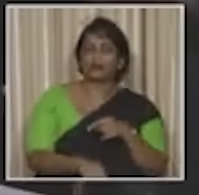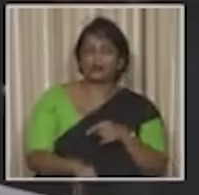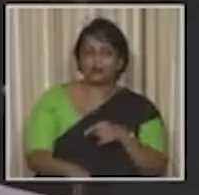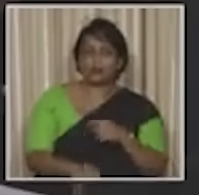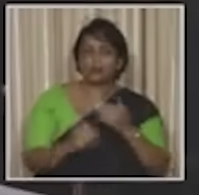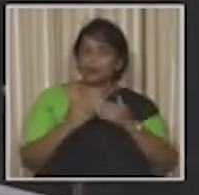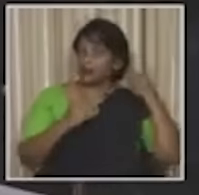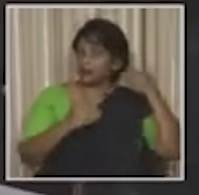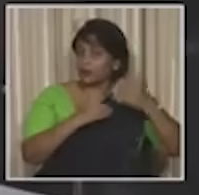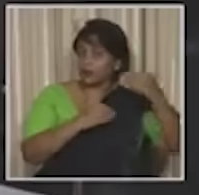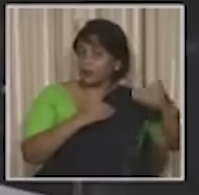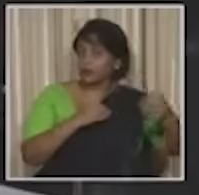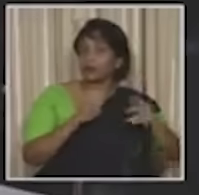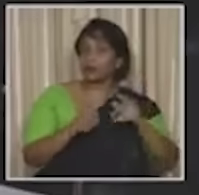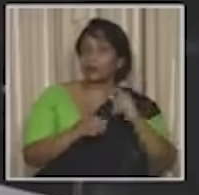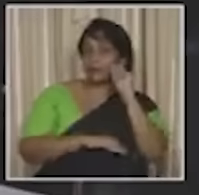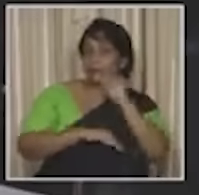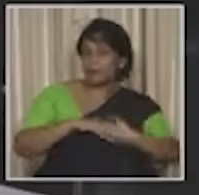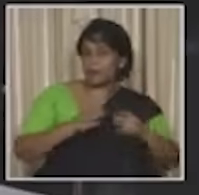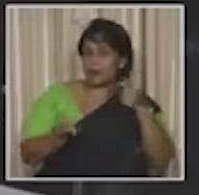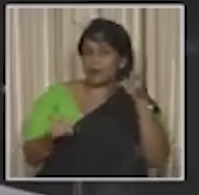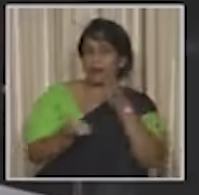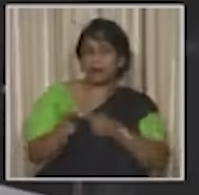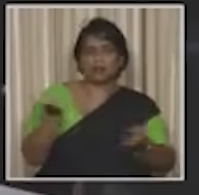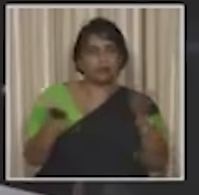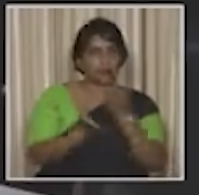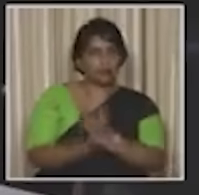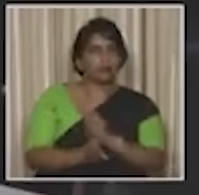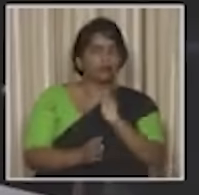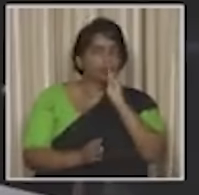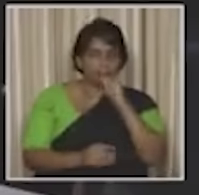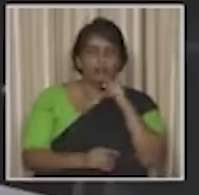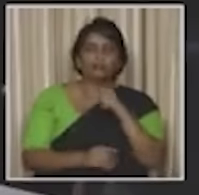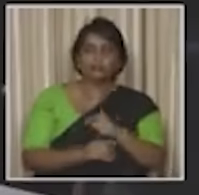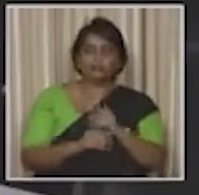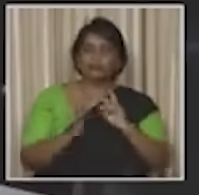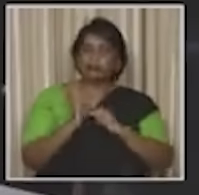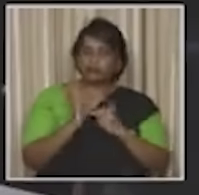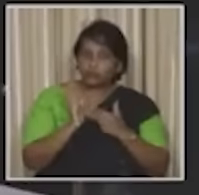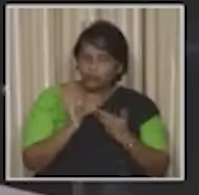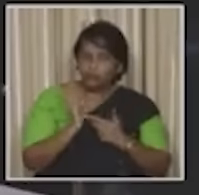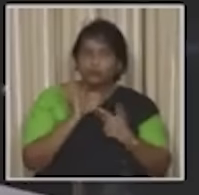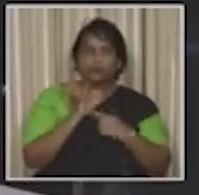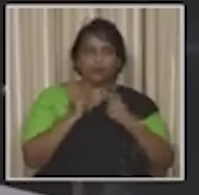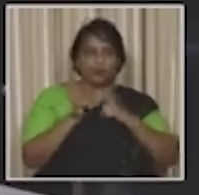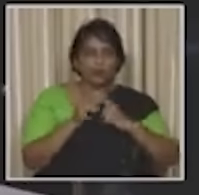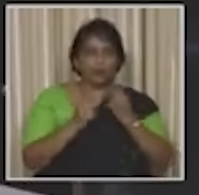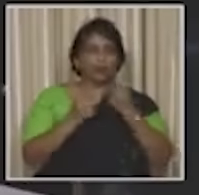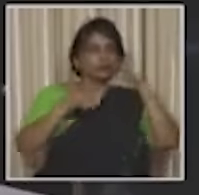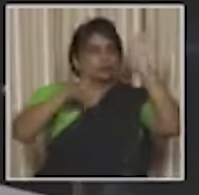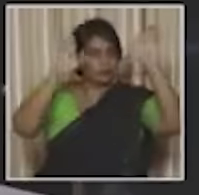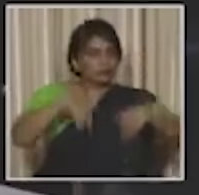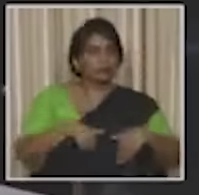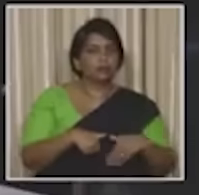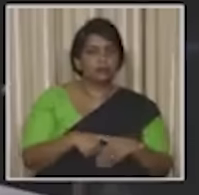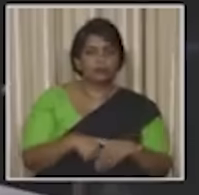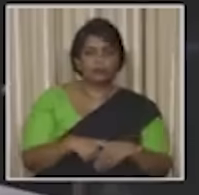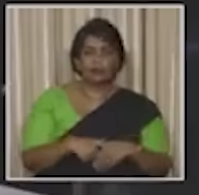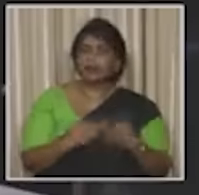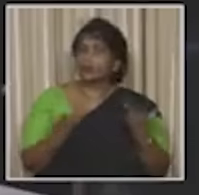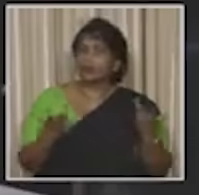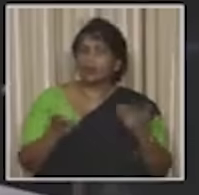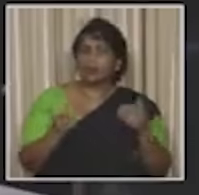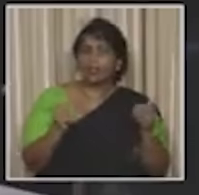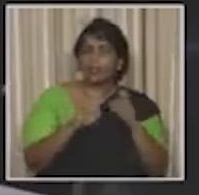මෙයා දිගු කාලනක දිගු කාලෙ ගිවිසුම් මේවා අඩුමතර මේ නම් මෙහෙම ව්‍යාපෘතියක් තියෙනවා ටෙන්ඩර් කැඳවලා මිල ගණන් කරනවන්නකො ඇයි